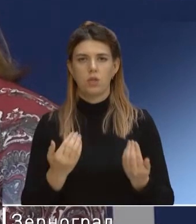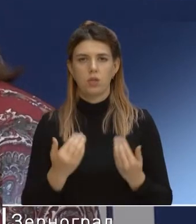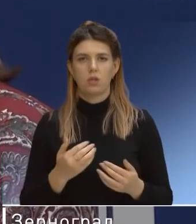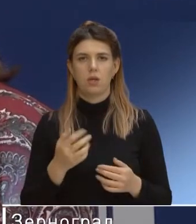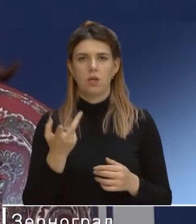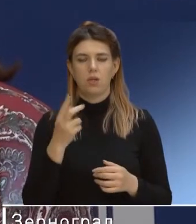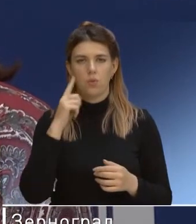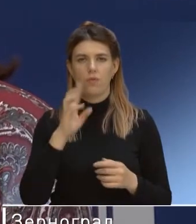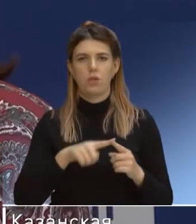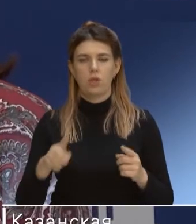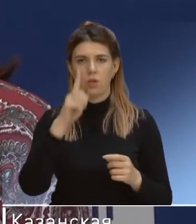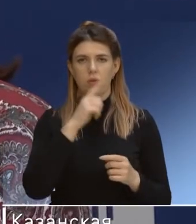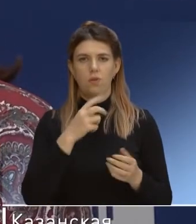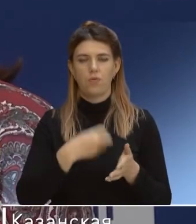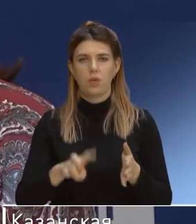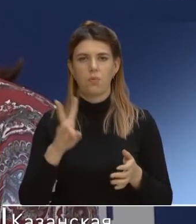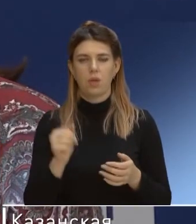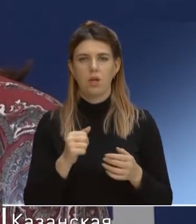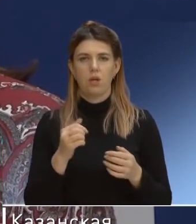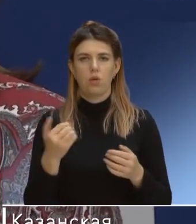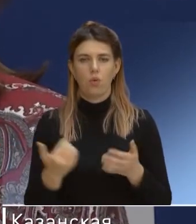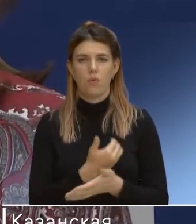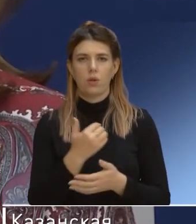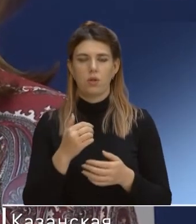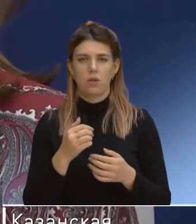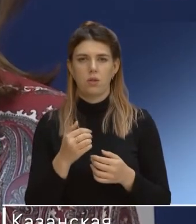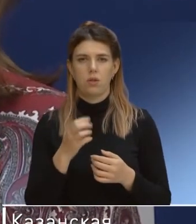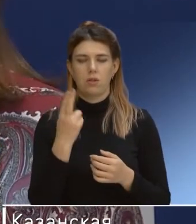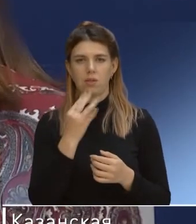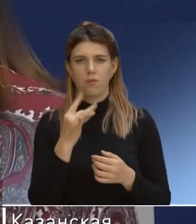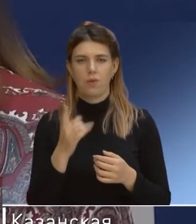вот мы, я думаю, в течение месяца выйдем уже на совершенно конкретные цифры.